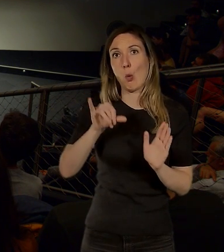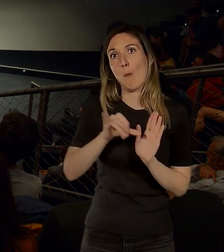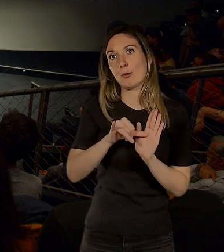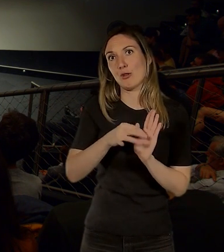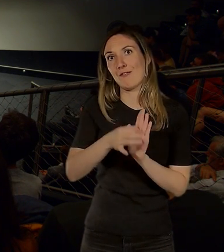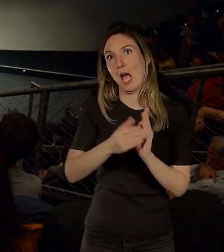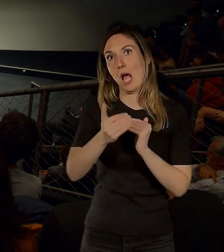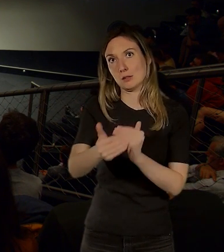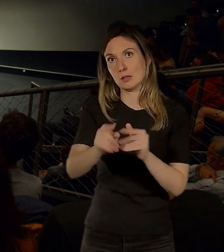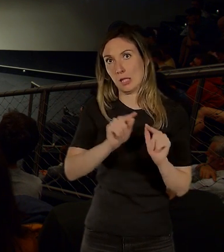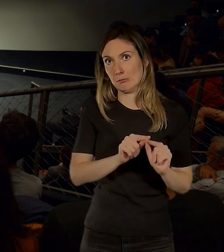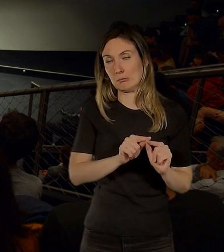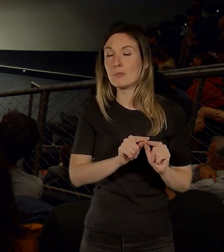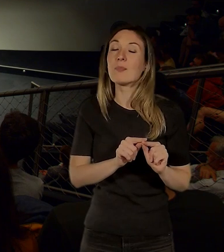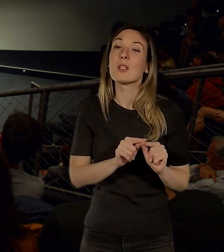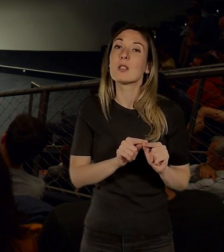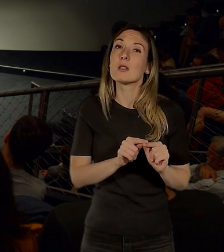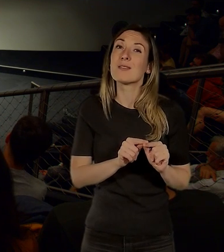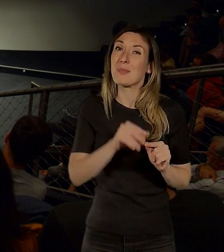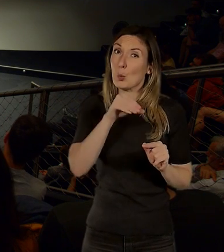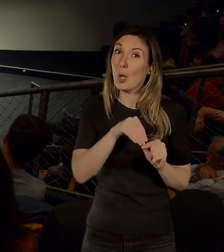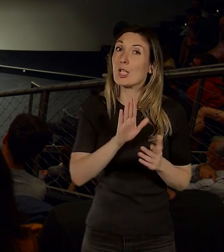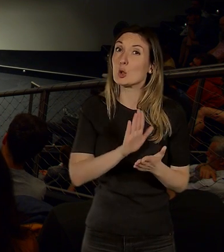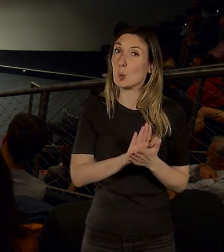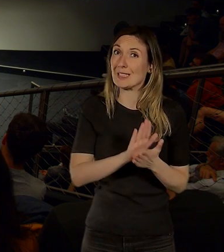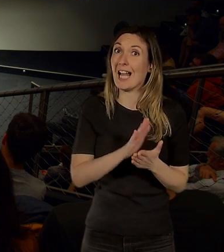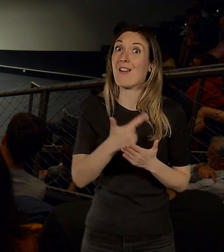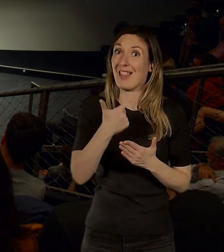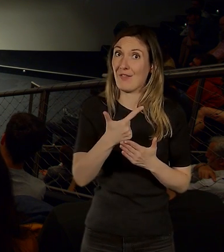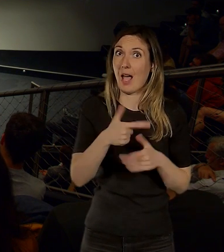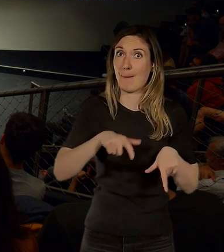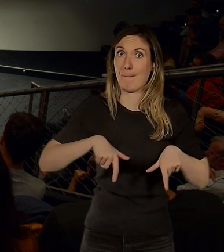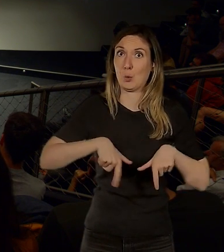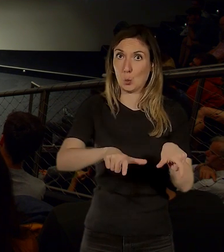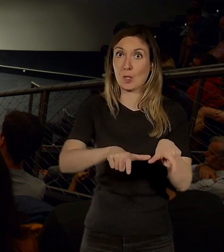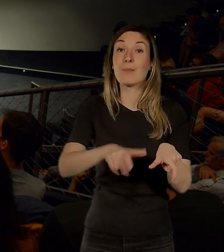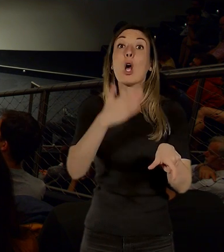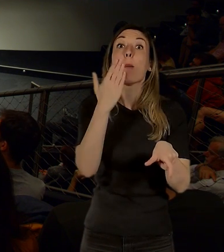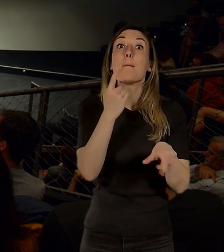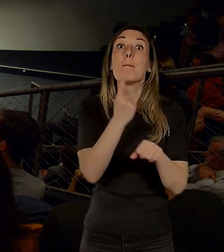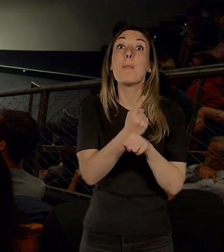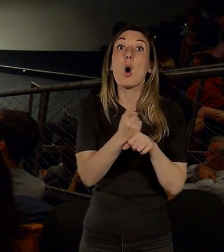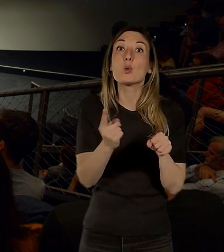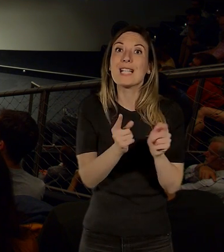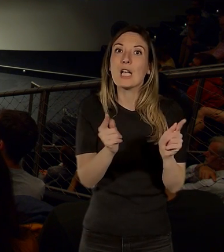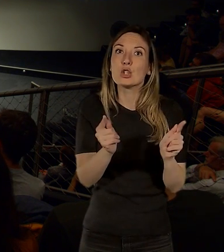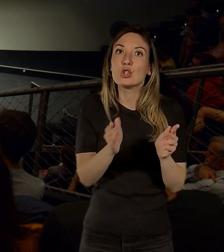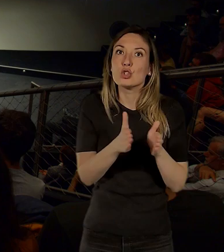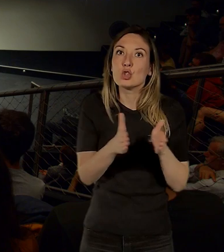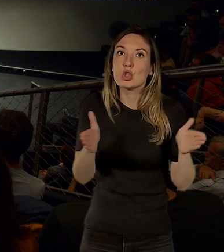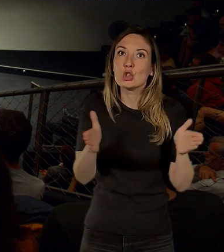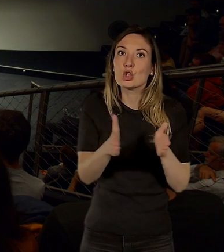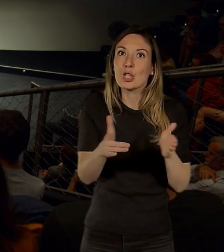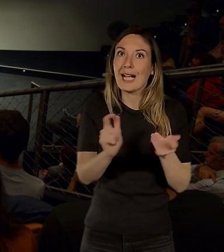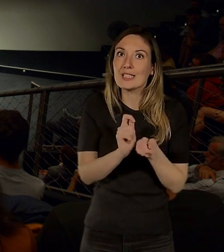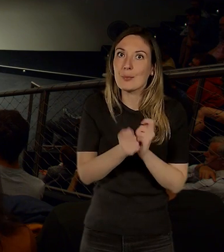bude etapizována, tak tam furt zůstávají 2 průběžný pruhy, akorát se mění jejich šířka a podobně, jo? A nějak se to prostě obaluje. Ale